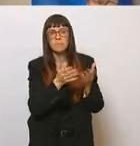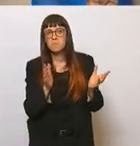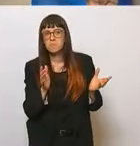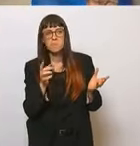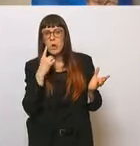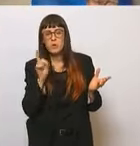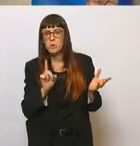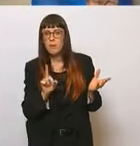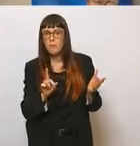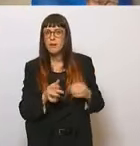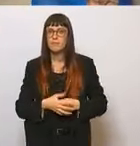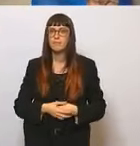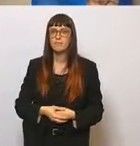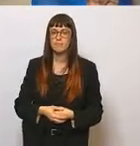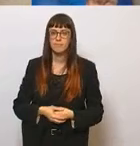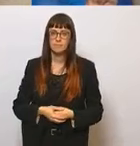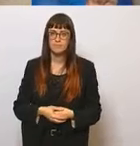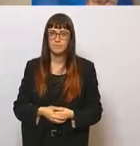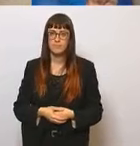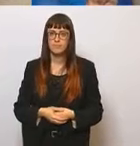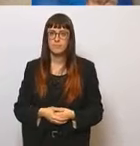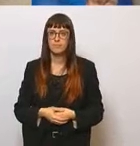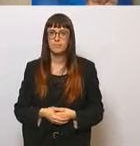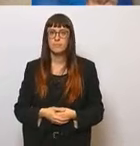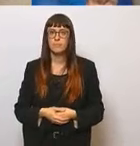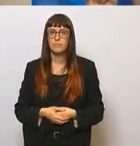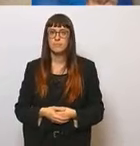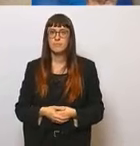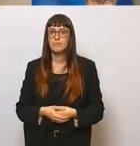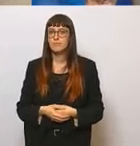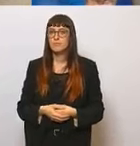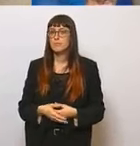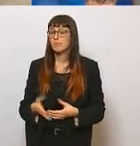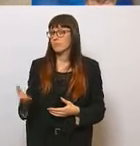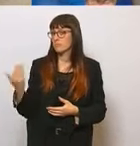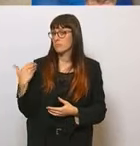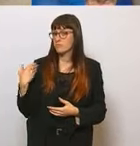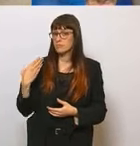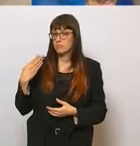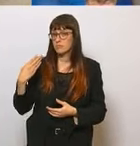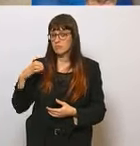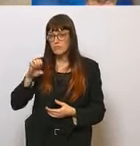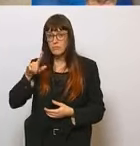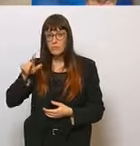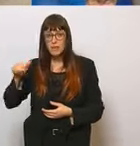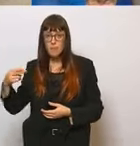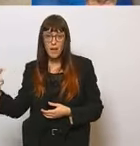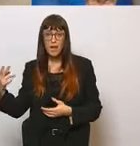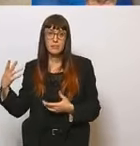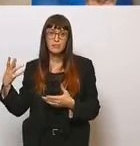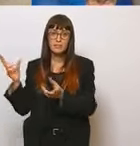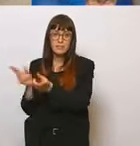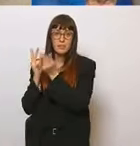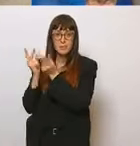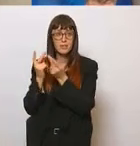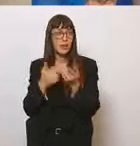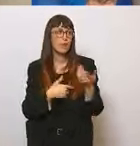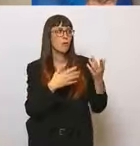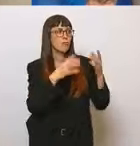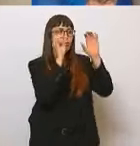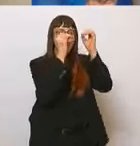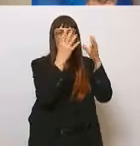acteur aussi systémique qui, comme le disait assez bien Mégane, en fait, se croit un peu au-dessus des lois. Je pense